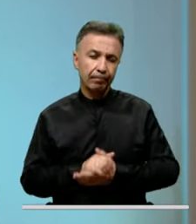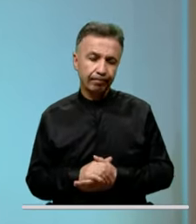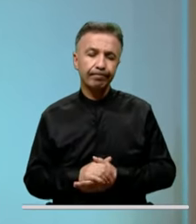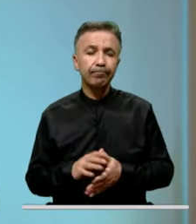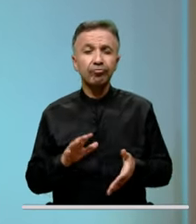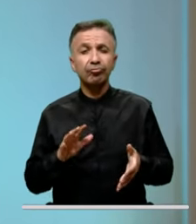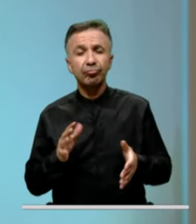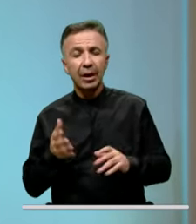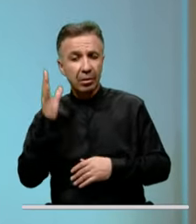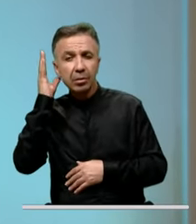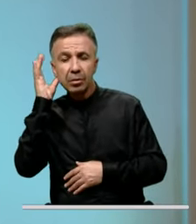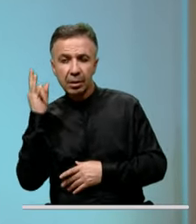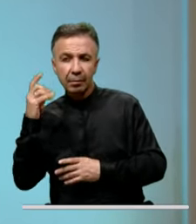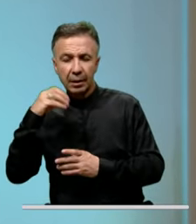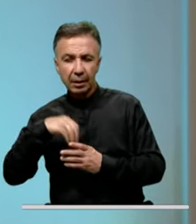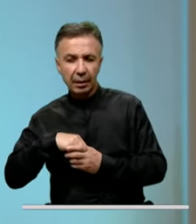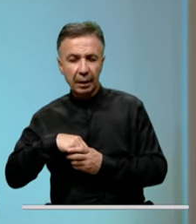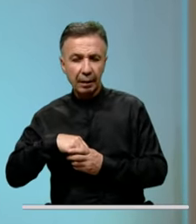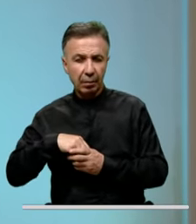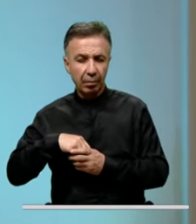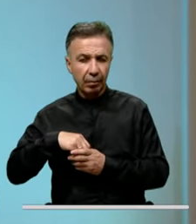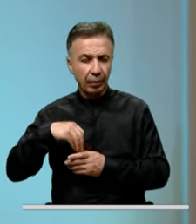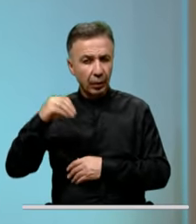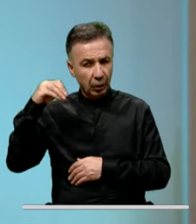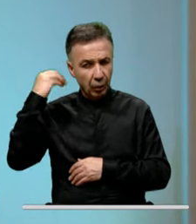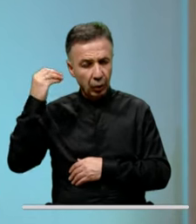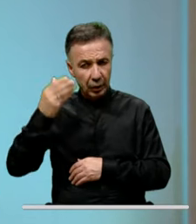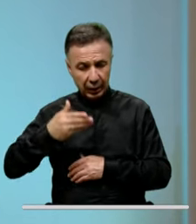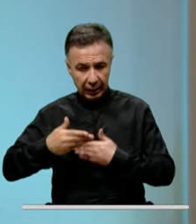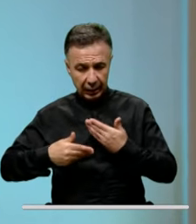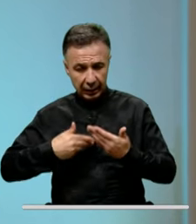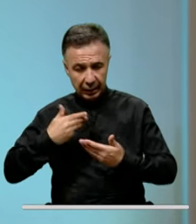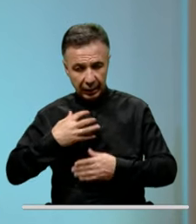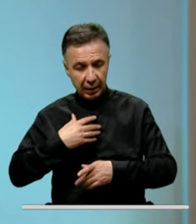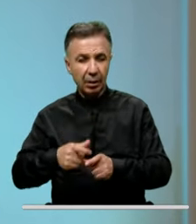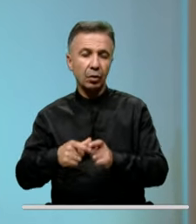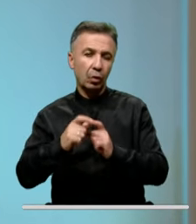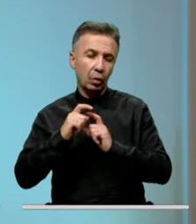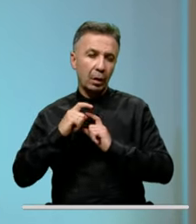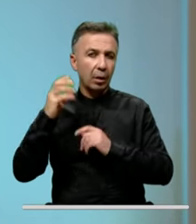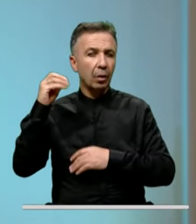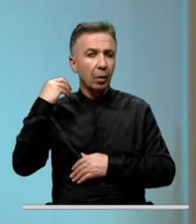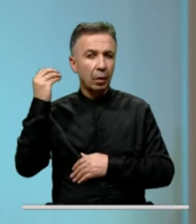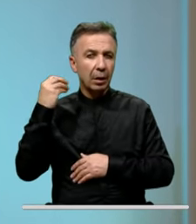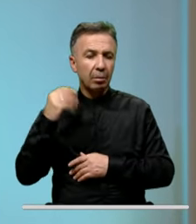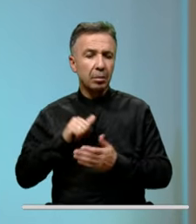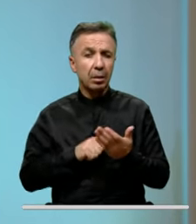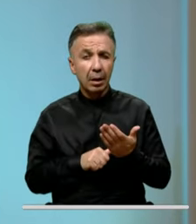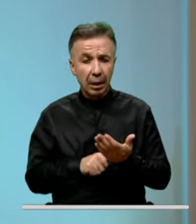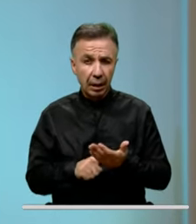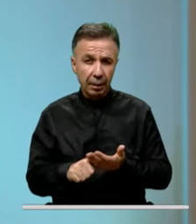veya camide, kürsüde kendisine soru tevcih edilen, yöneltilen hocalarımızın